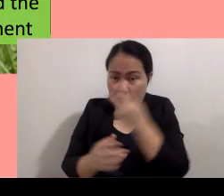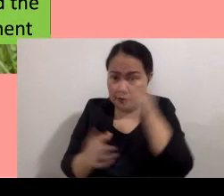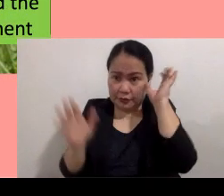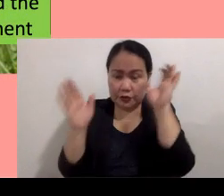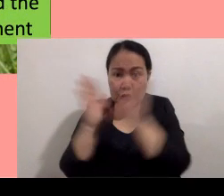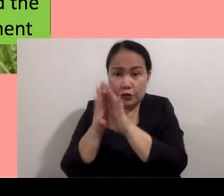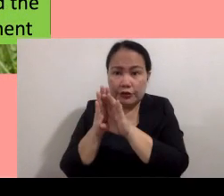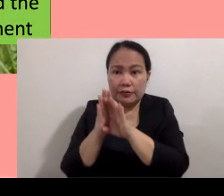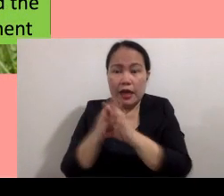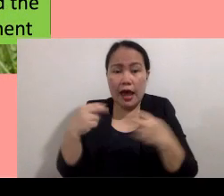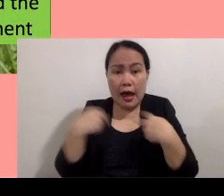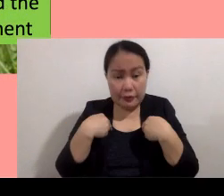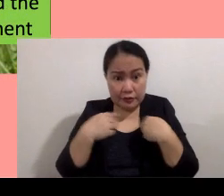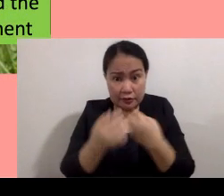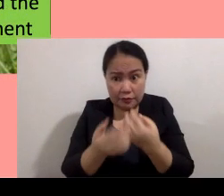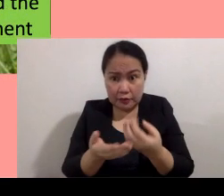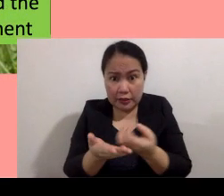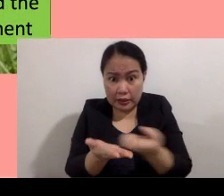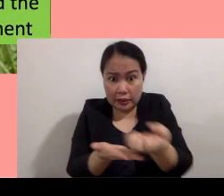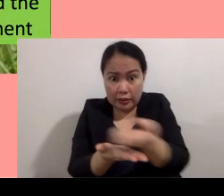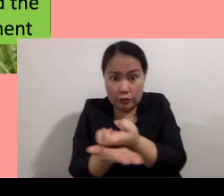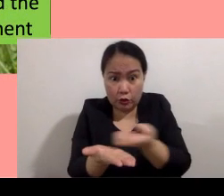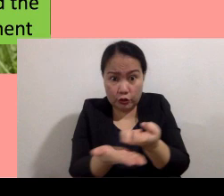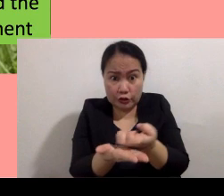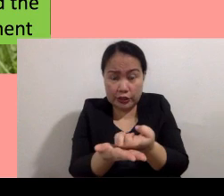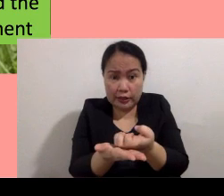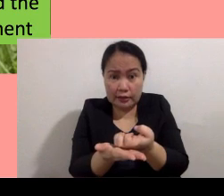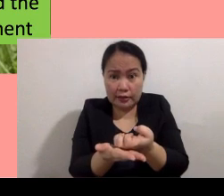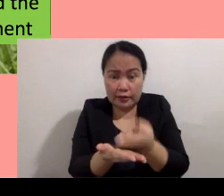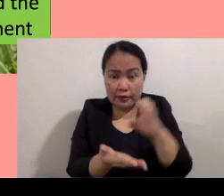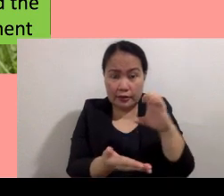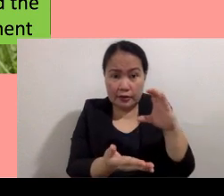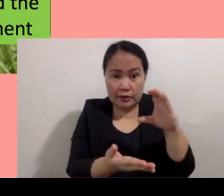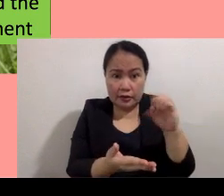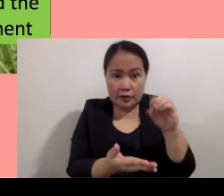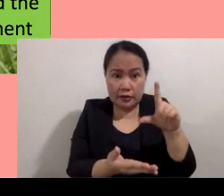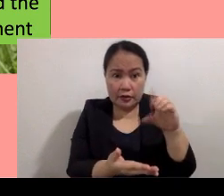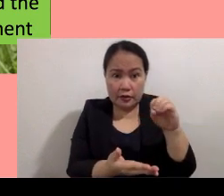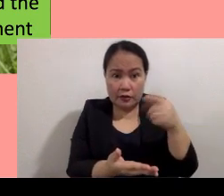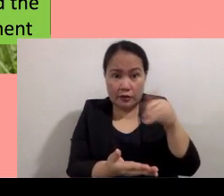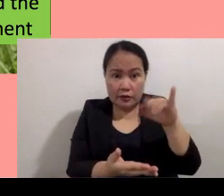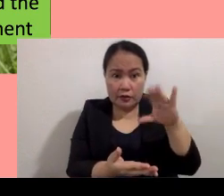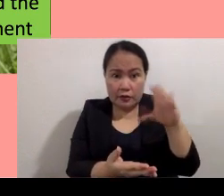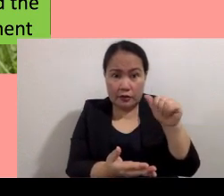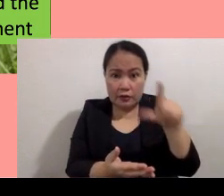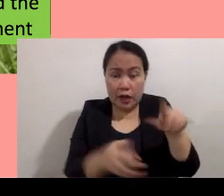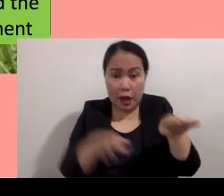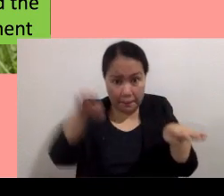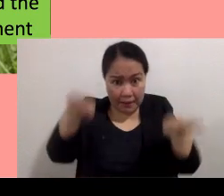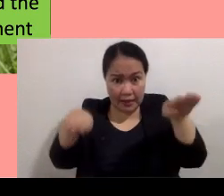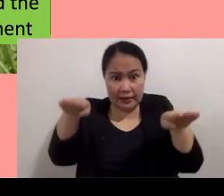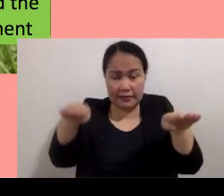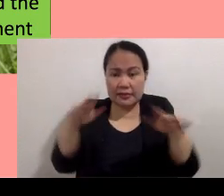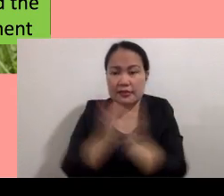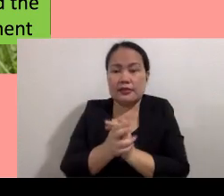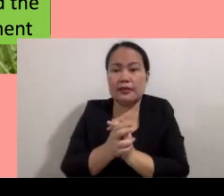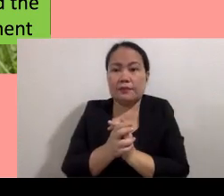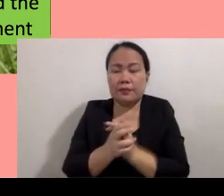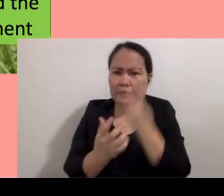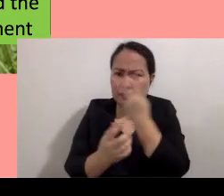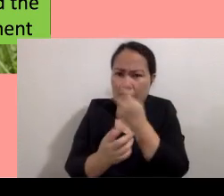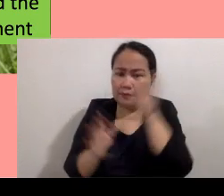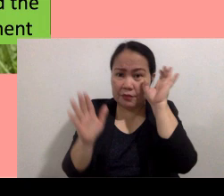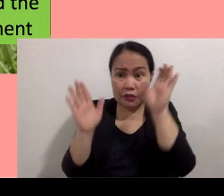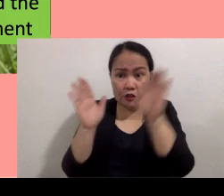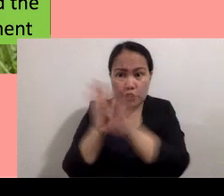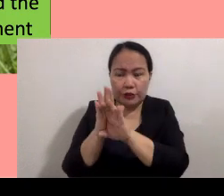screen. May nakalagay na ecological balance. Ano ba ang ecological balance?